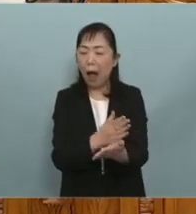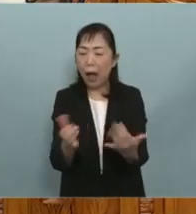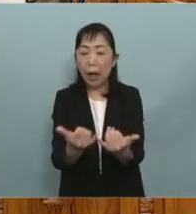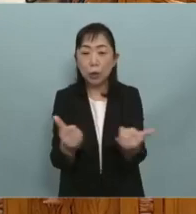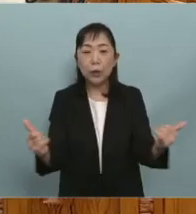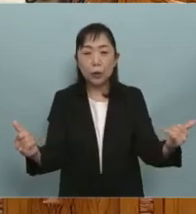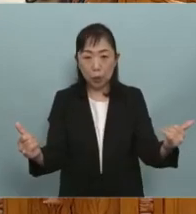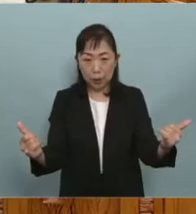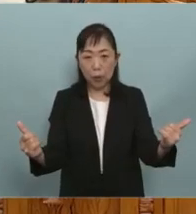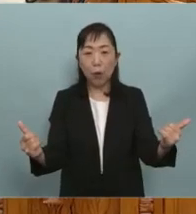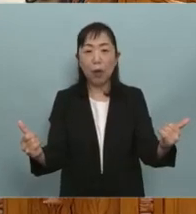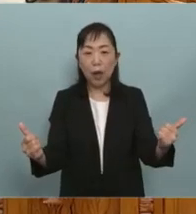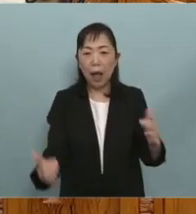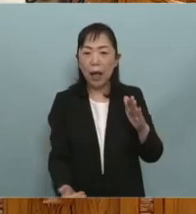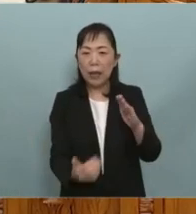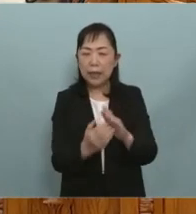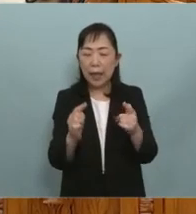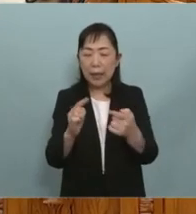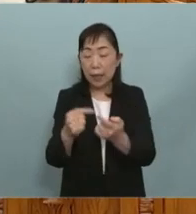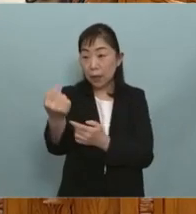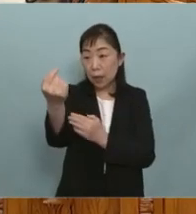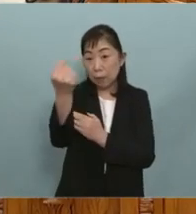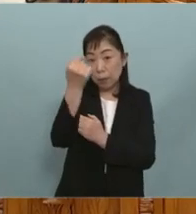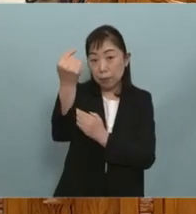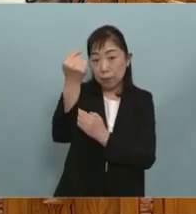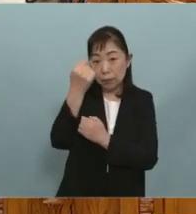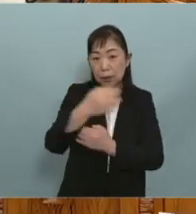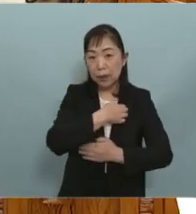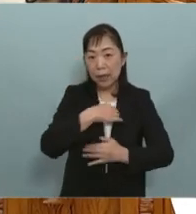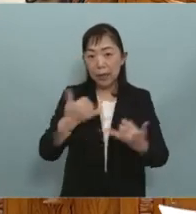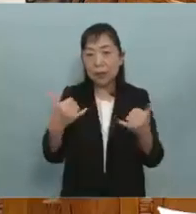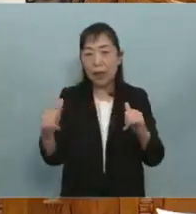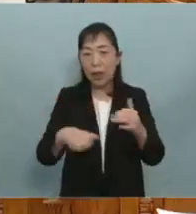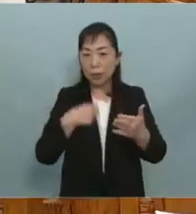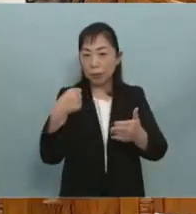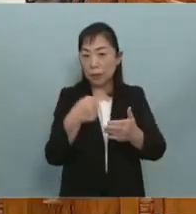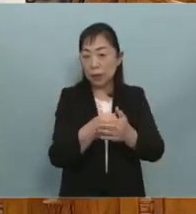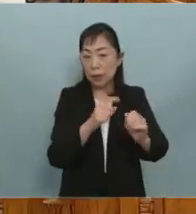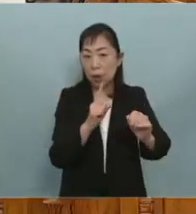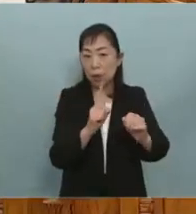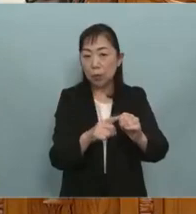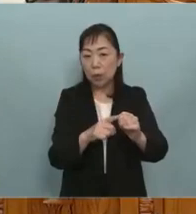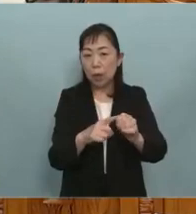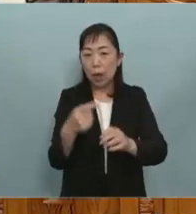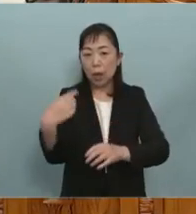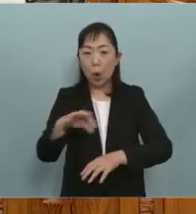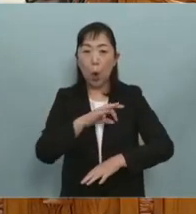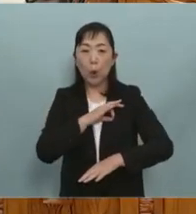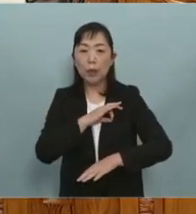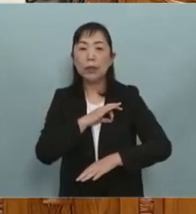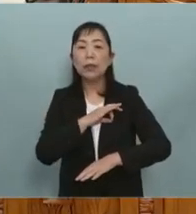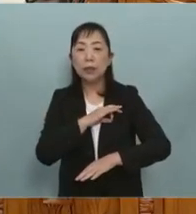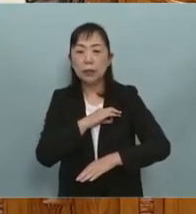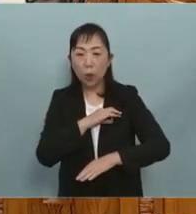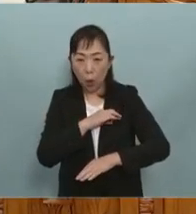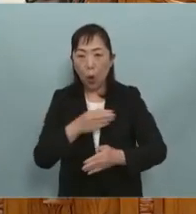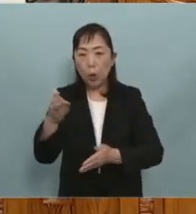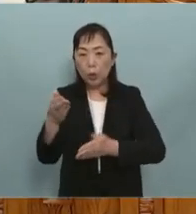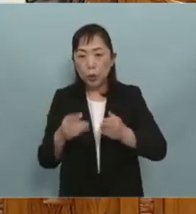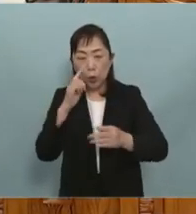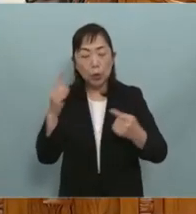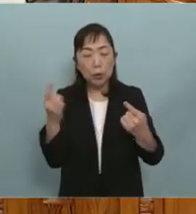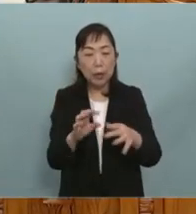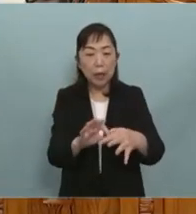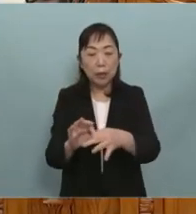が最適な教育を受けられる社会を実現します教職員の処遇見直しを通じ